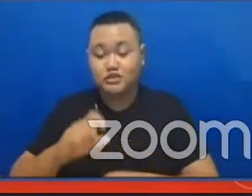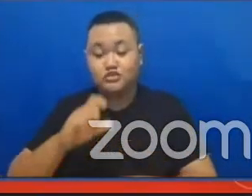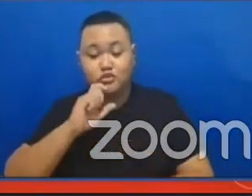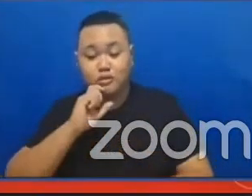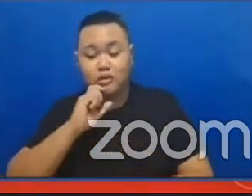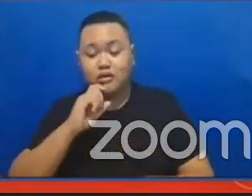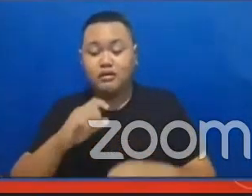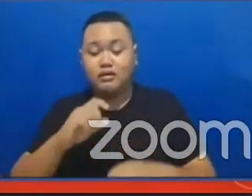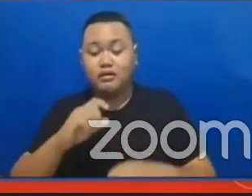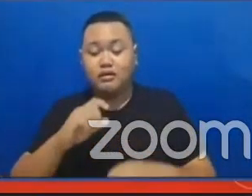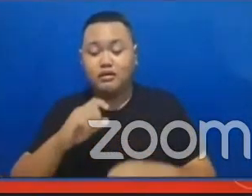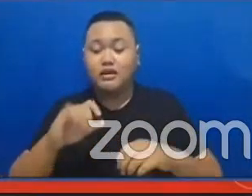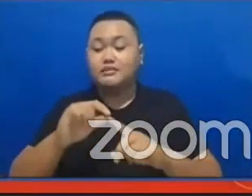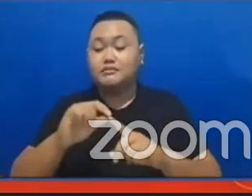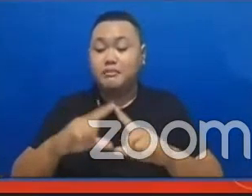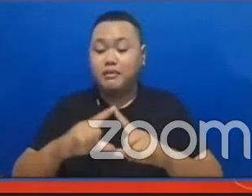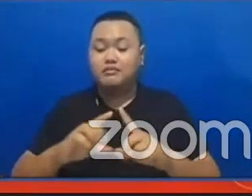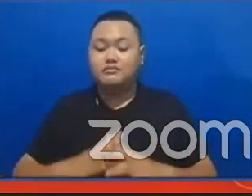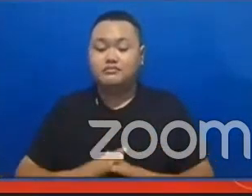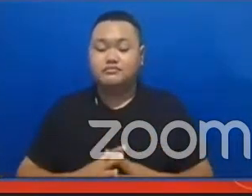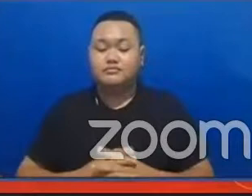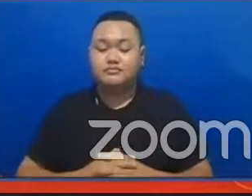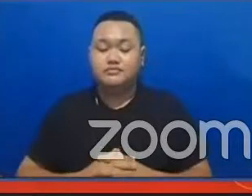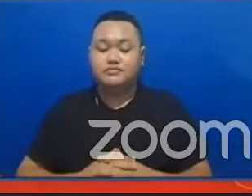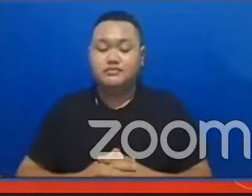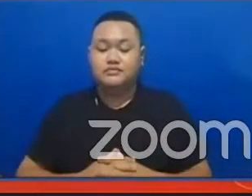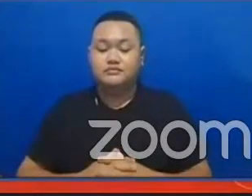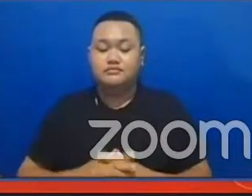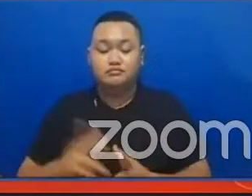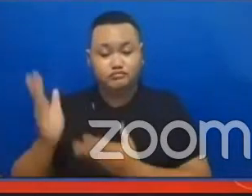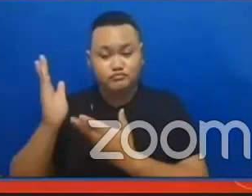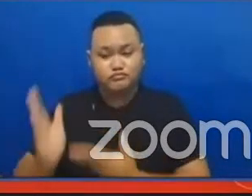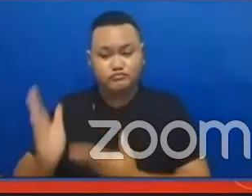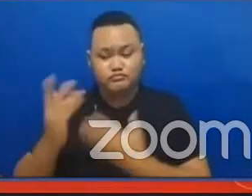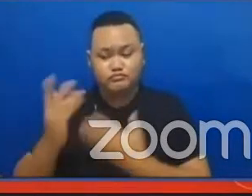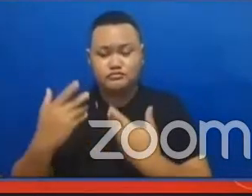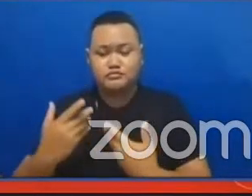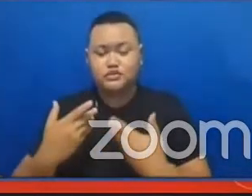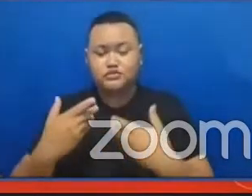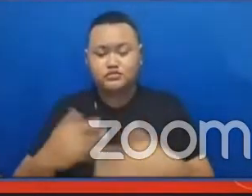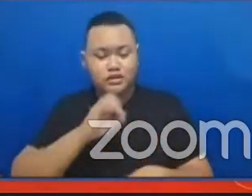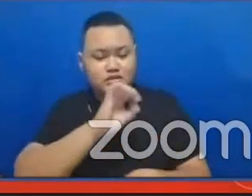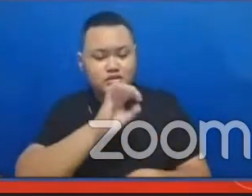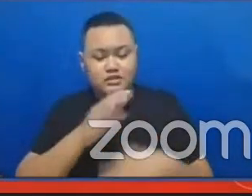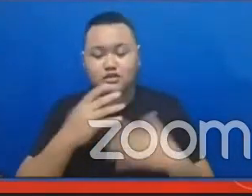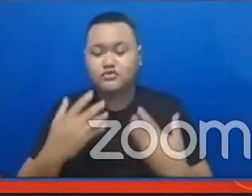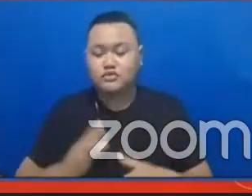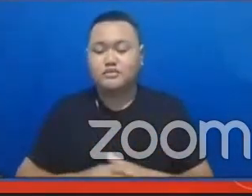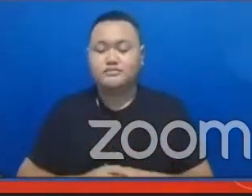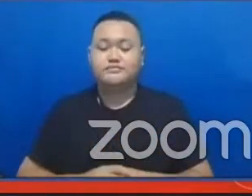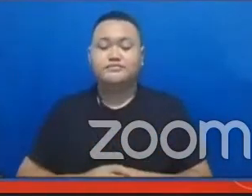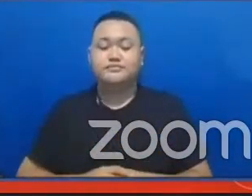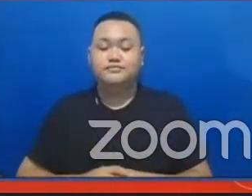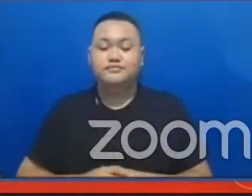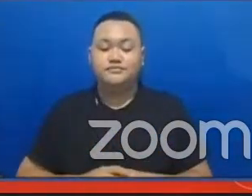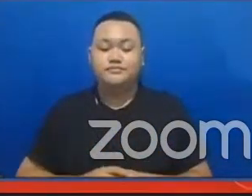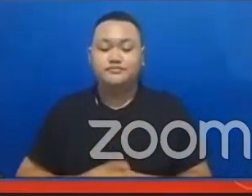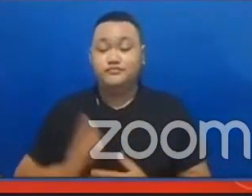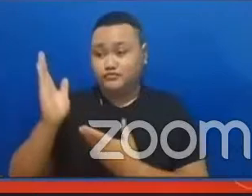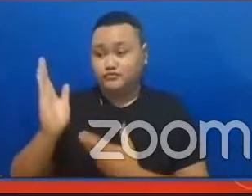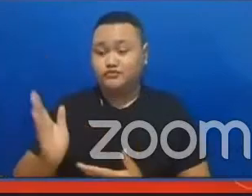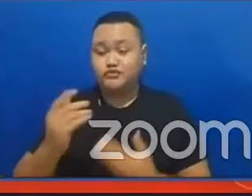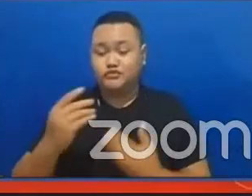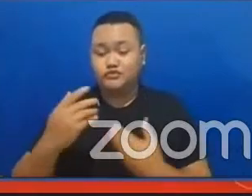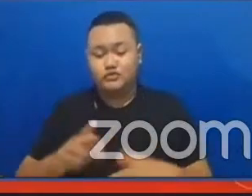dilengkapi dengan peralatan dan bahan-bahan real. Saya kira ini sudah dijelaskan, malah sudah diberikan linknya